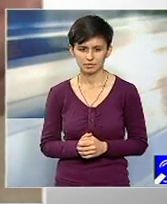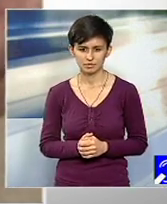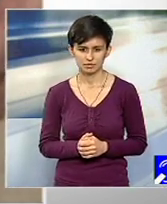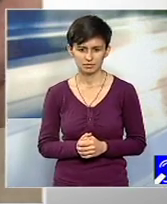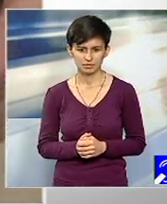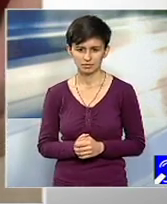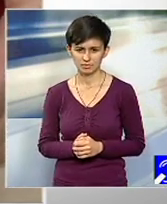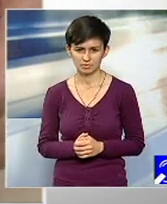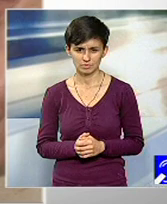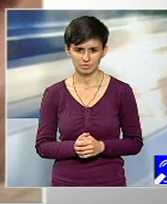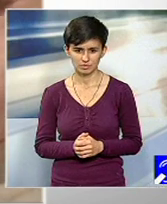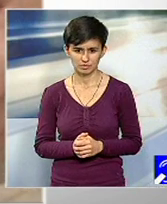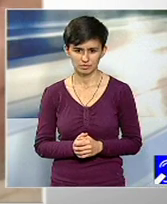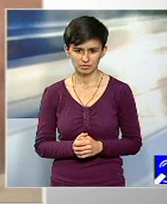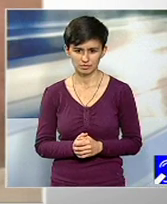Poftim.